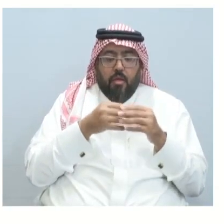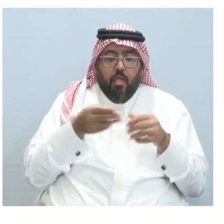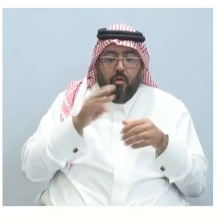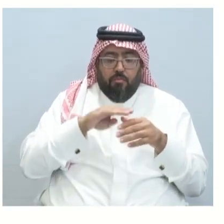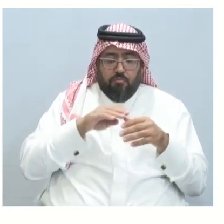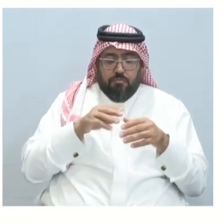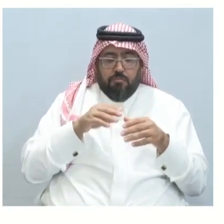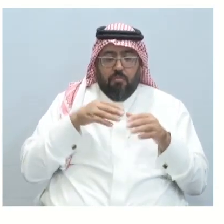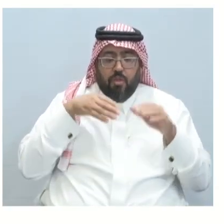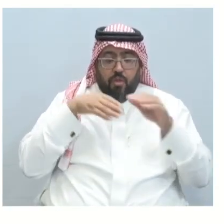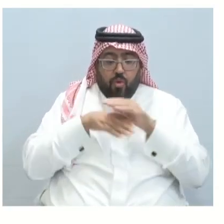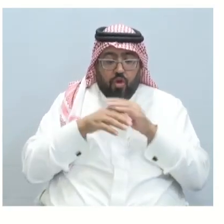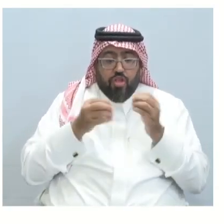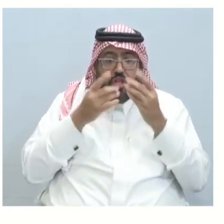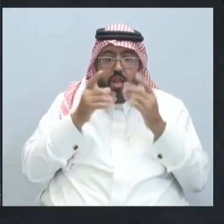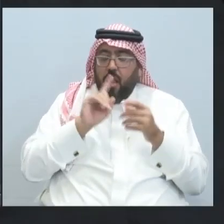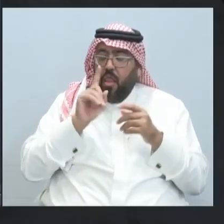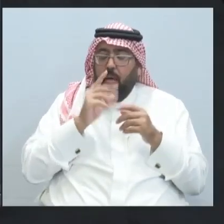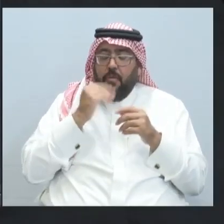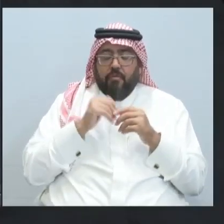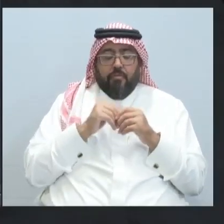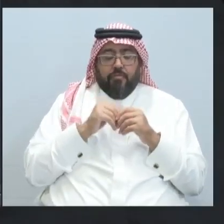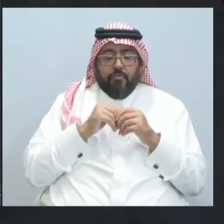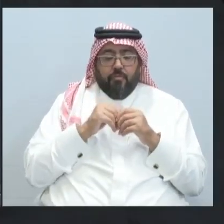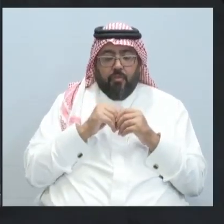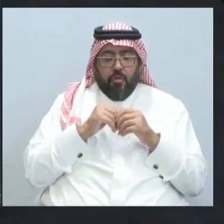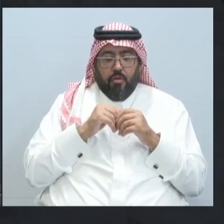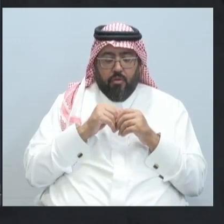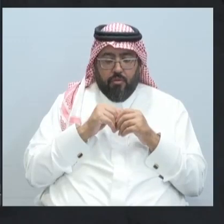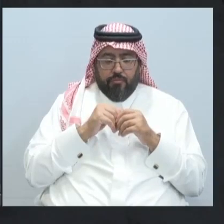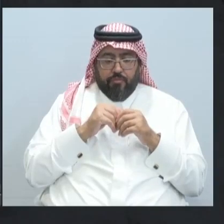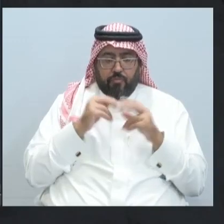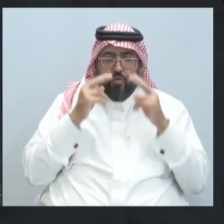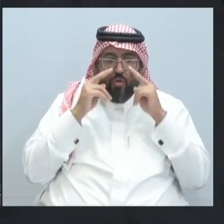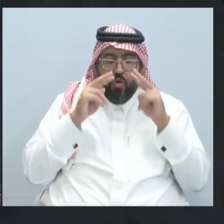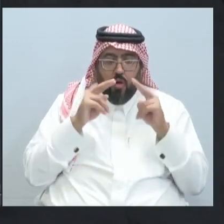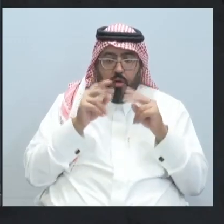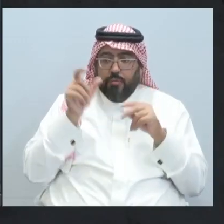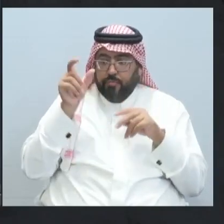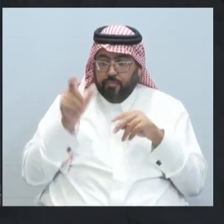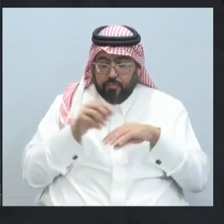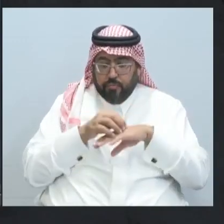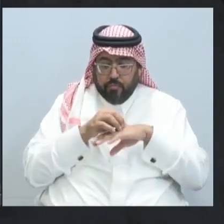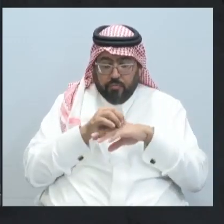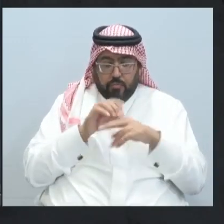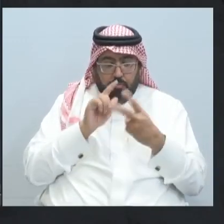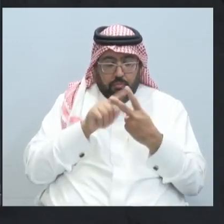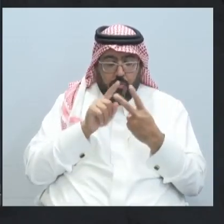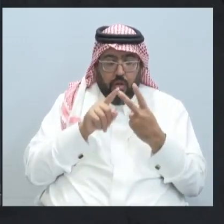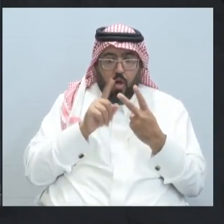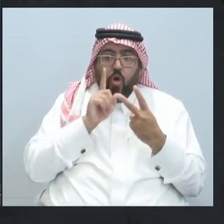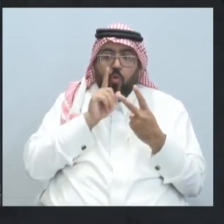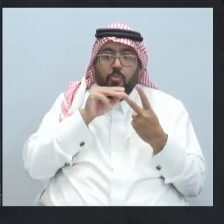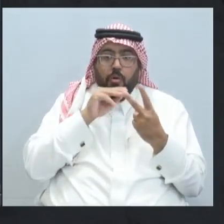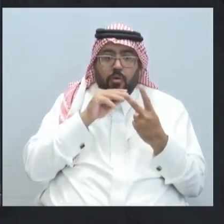يدخل الجنه ما المقصود بهذا الحديث اي حينما يكون لدى الانسان هذين الوالدين